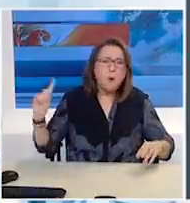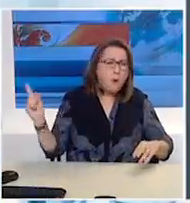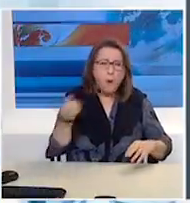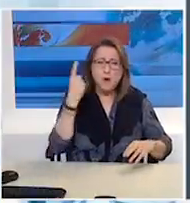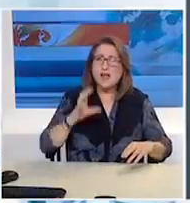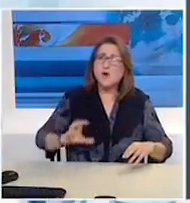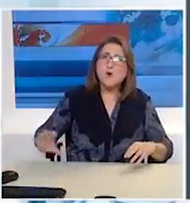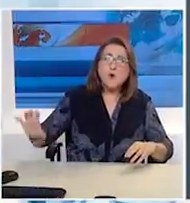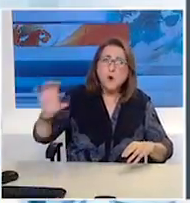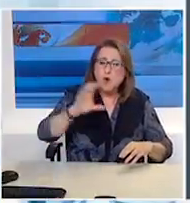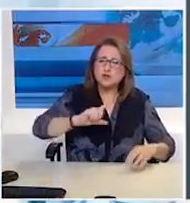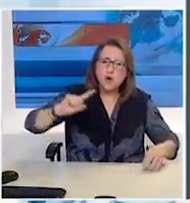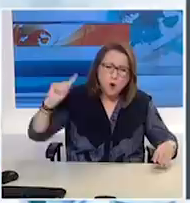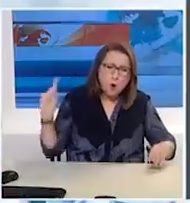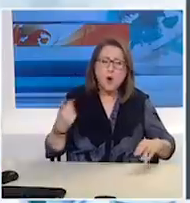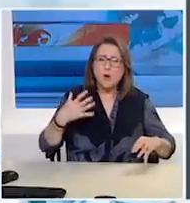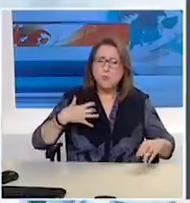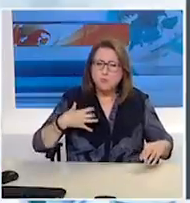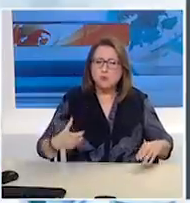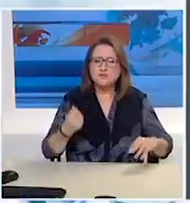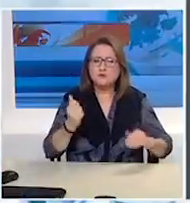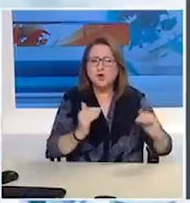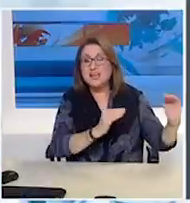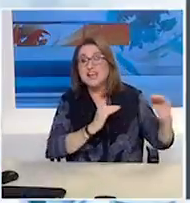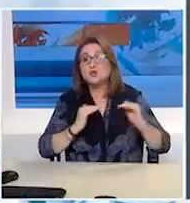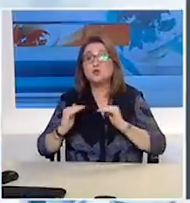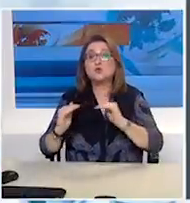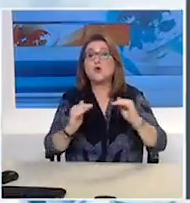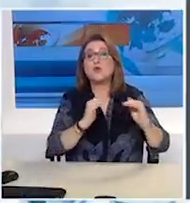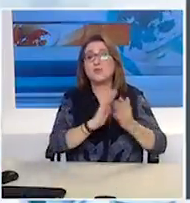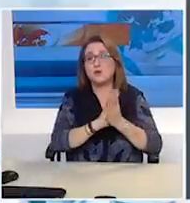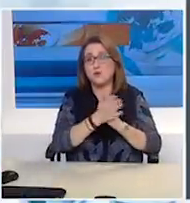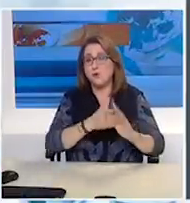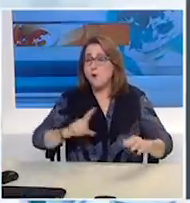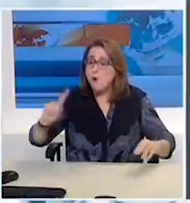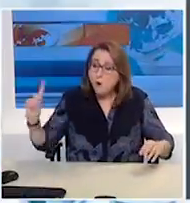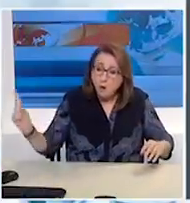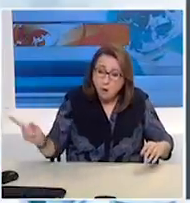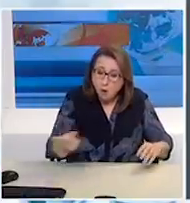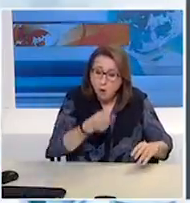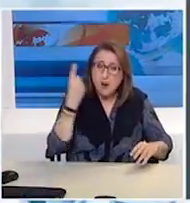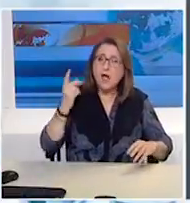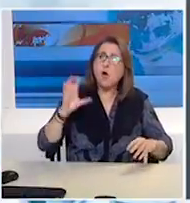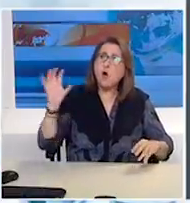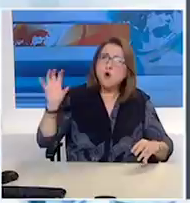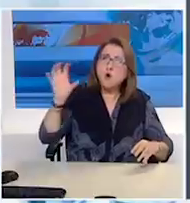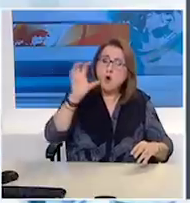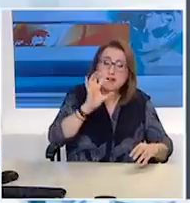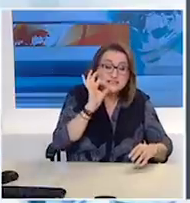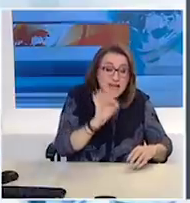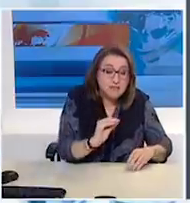όλα τα επίπεδα, σε αυτή τη γη. Όλα τα έθνη πρέπει να έχουν ισότιμη πρόσβαση σε οποιαδήποτε καινοτόμο εξέλιξη αφορά το νέο